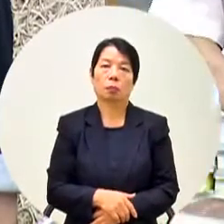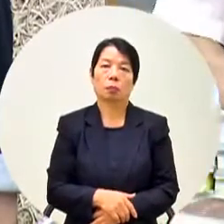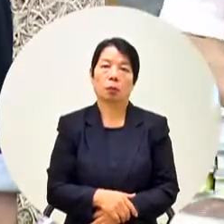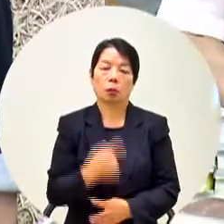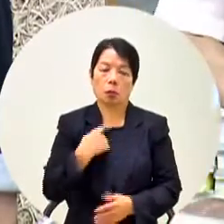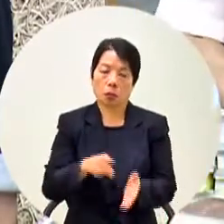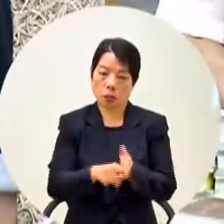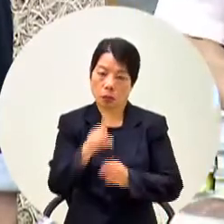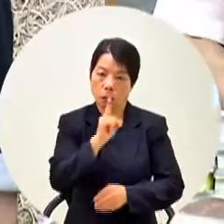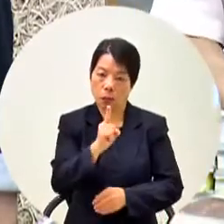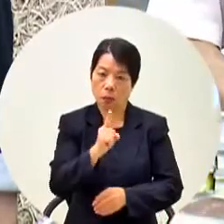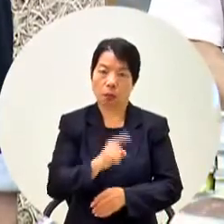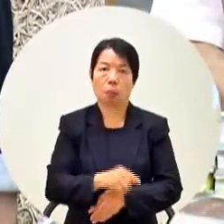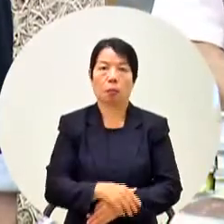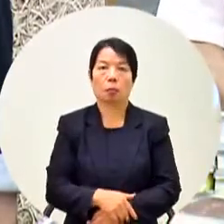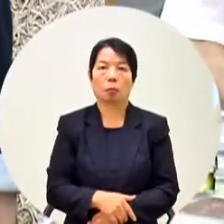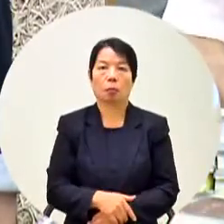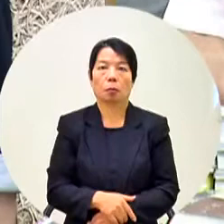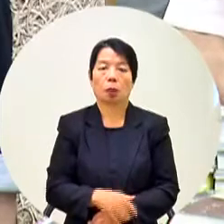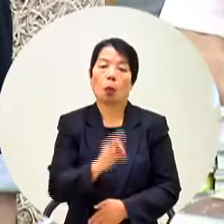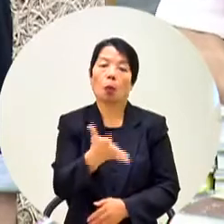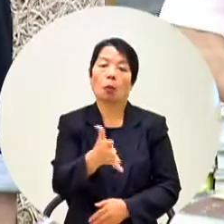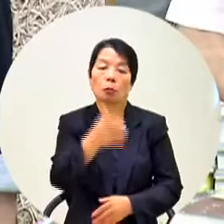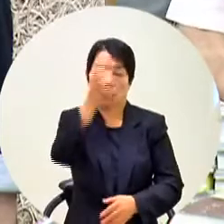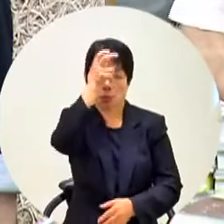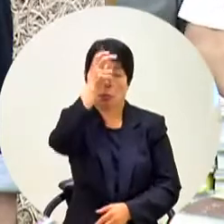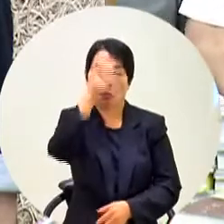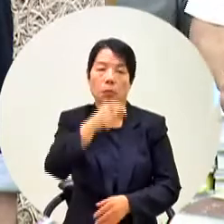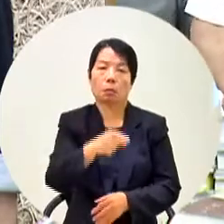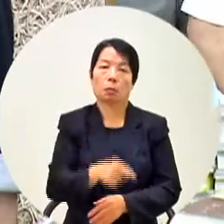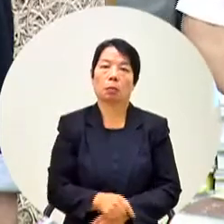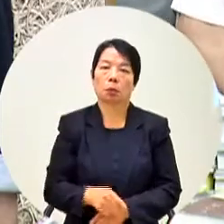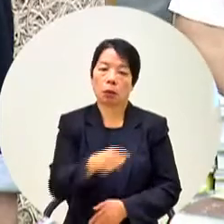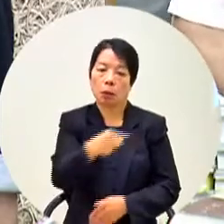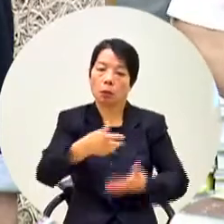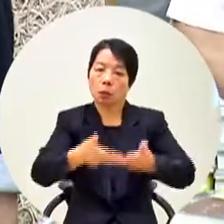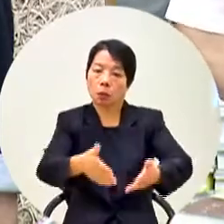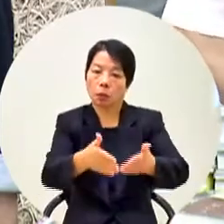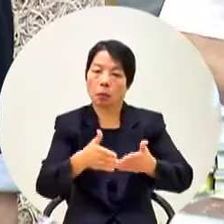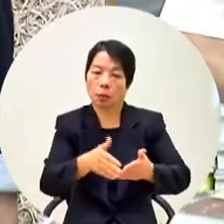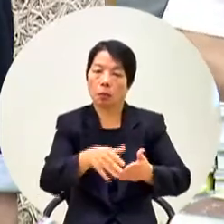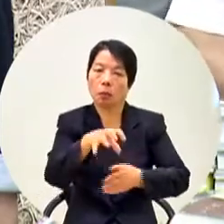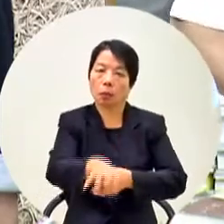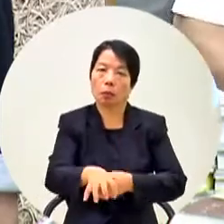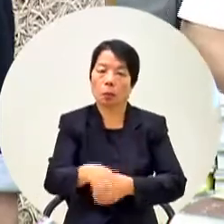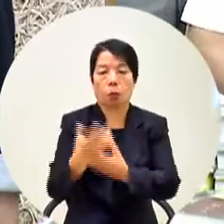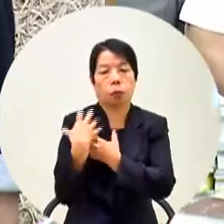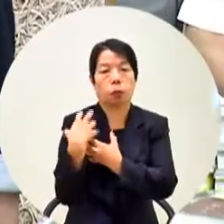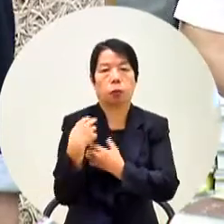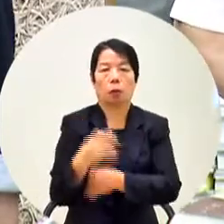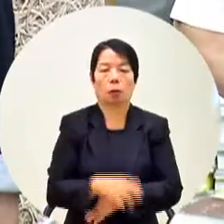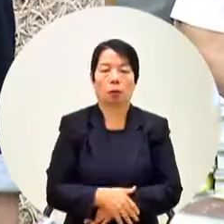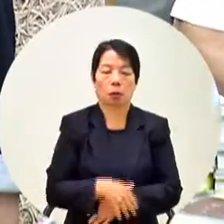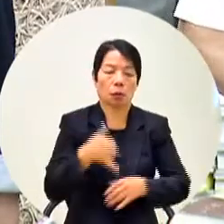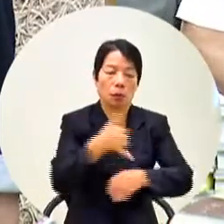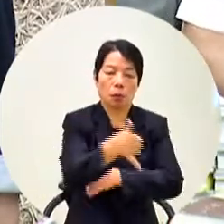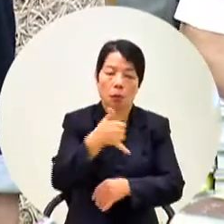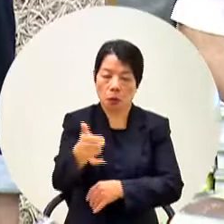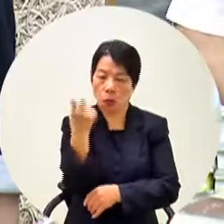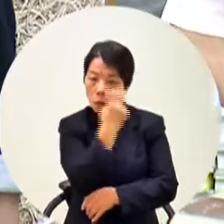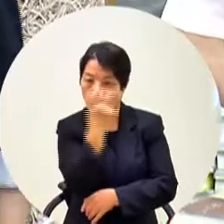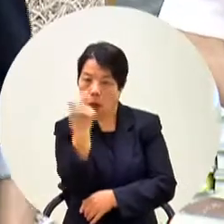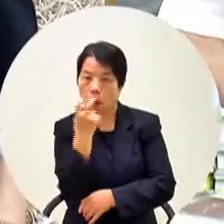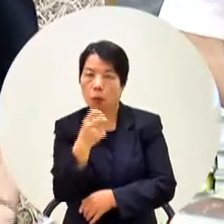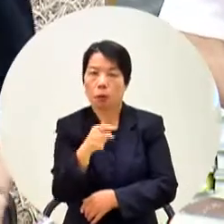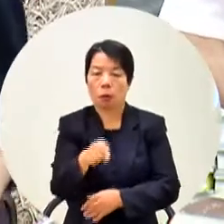讲，啊、哦，是安那警察因的一个重点的任务叫做巡逻，那是预